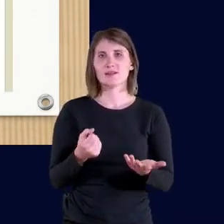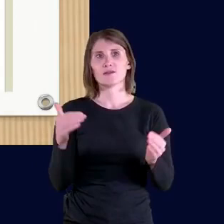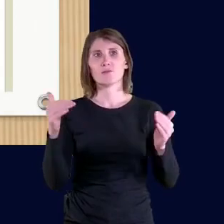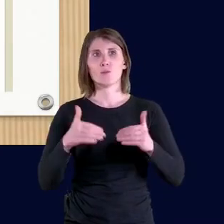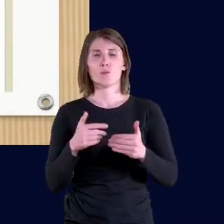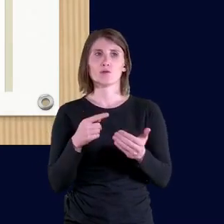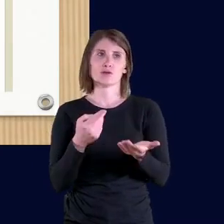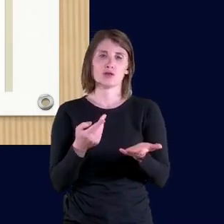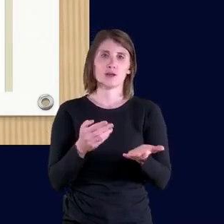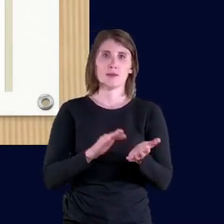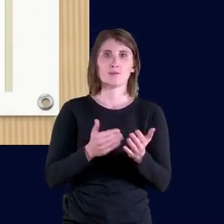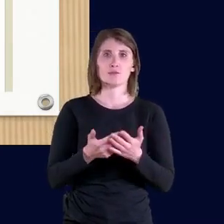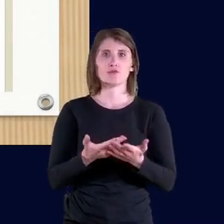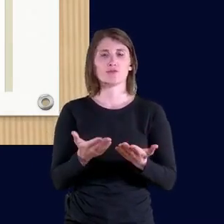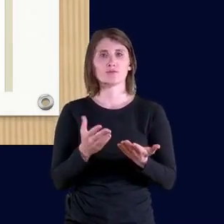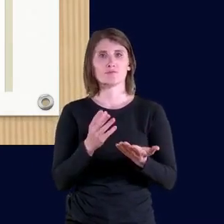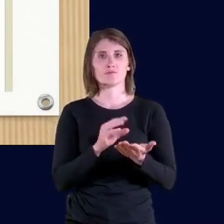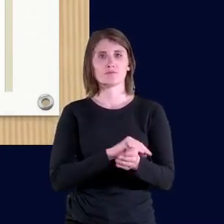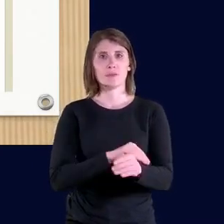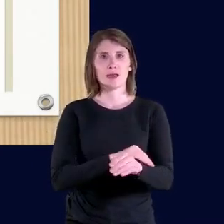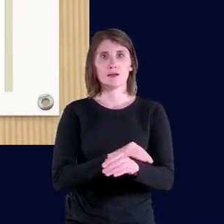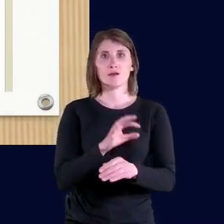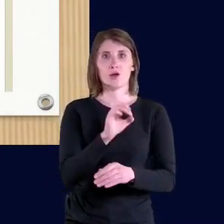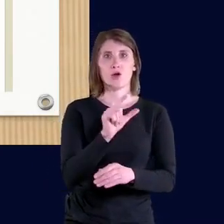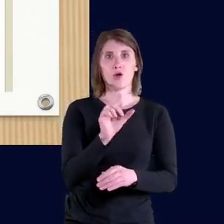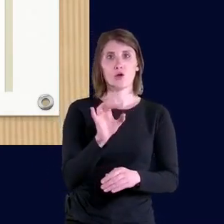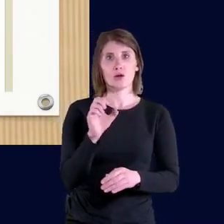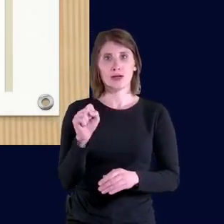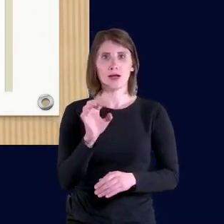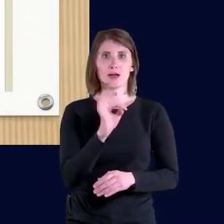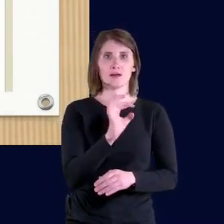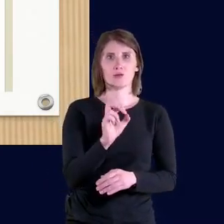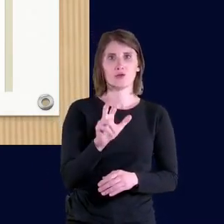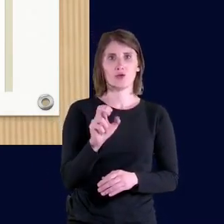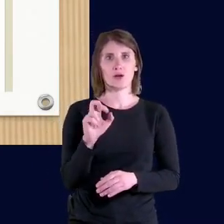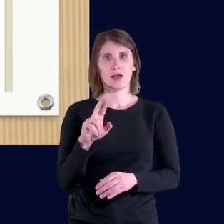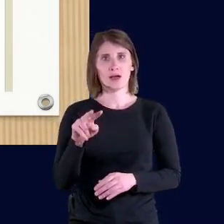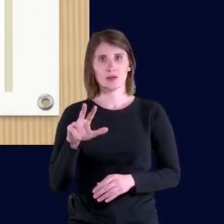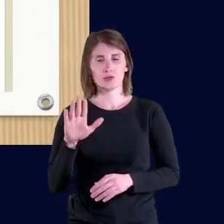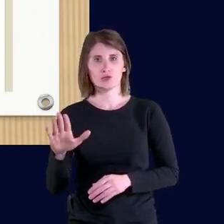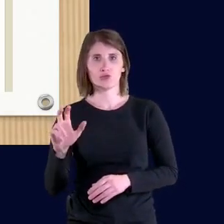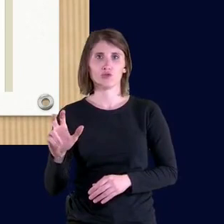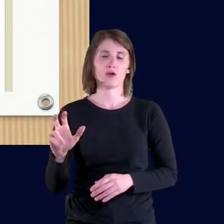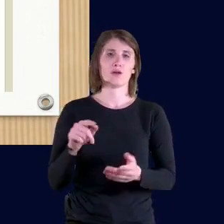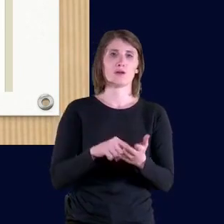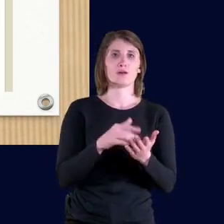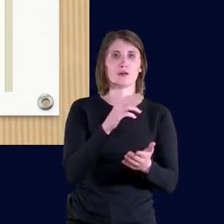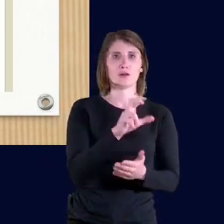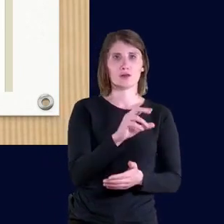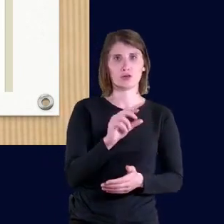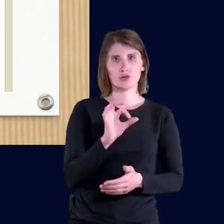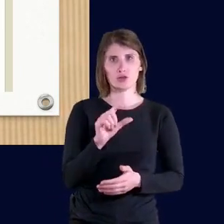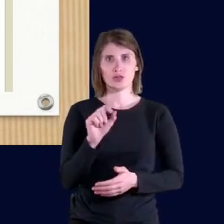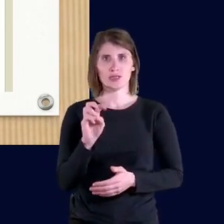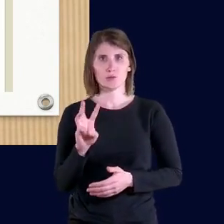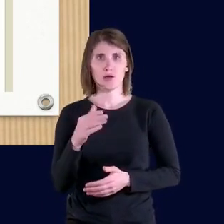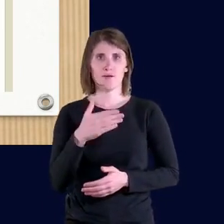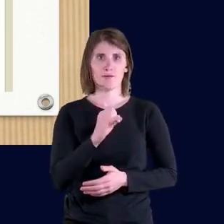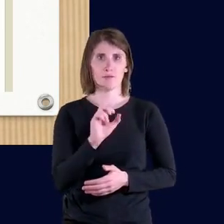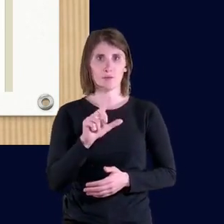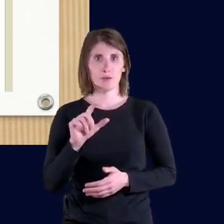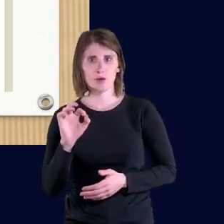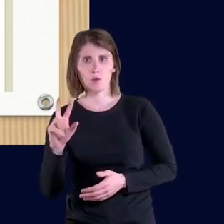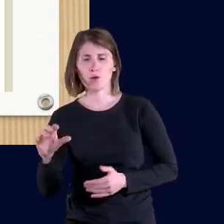przykład wykorzystać tutaj zbiory Olgi Tokarczuk Czesława Miłosza i eksplorować te zbiory naprawdę w nieograniczonym